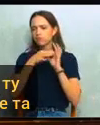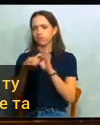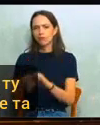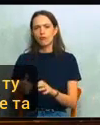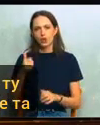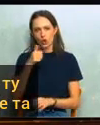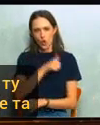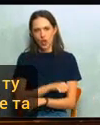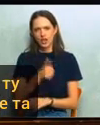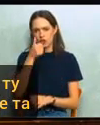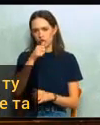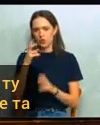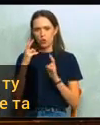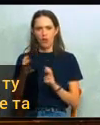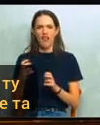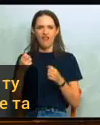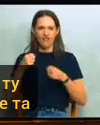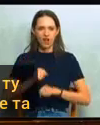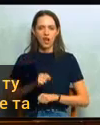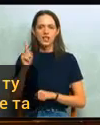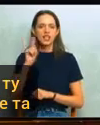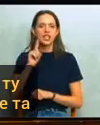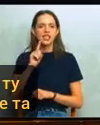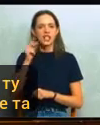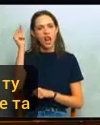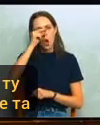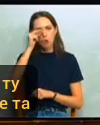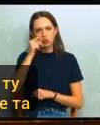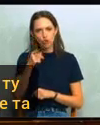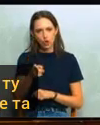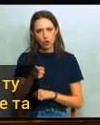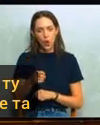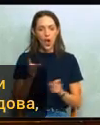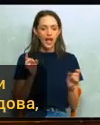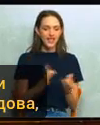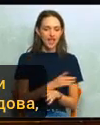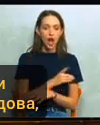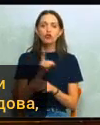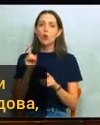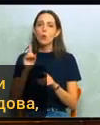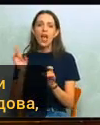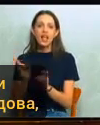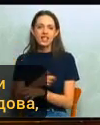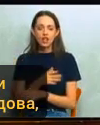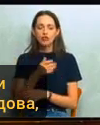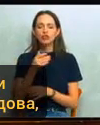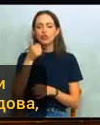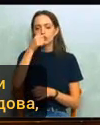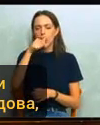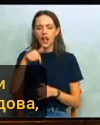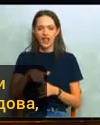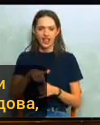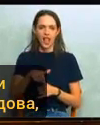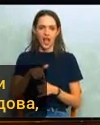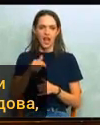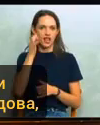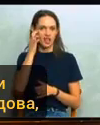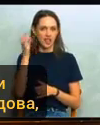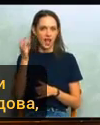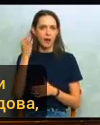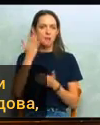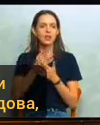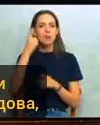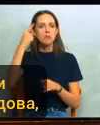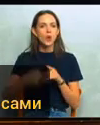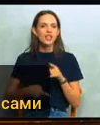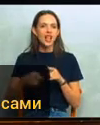vlasti, niste uspeli da savladate tu lekciju. Međutim, sreća u nesreći je ta što će ovaj dan i ovaj izbor biti poslednji izbor